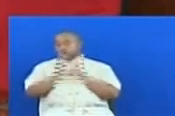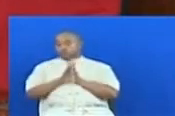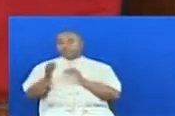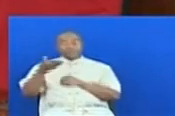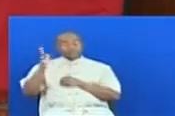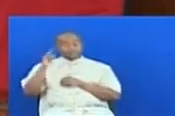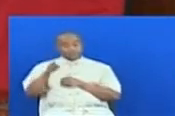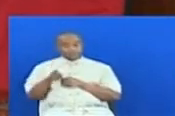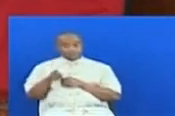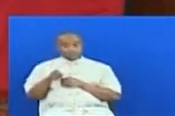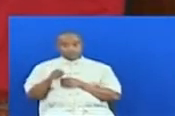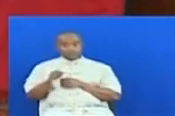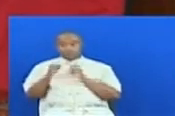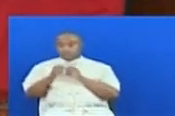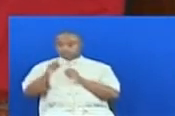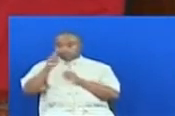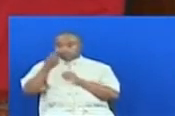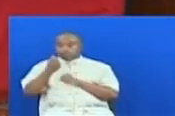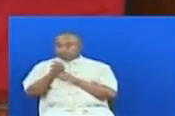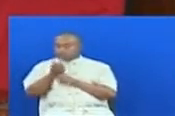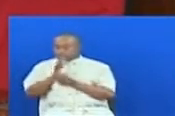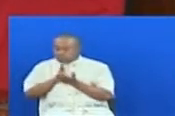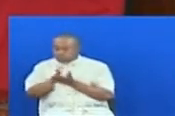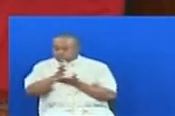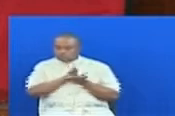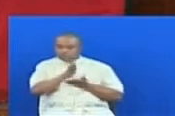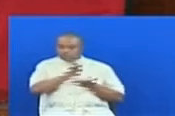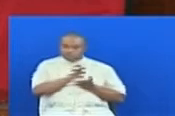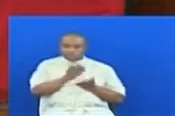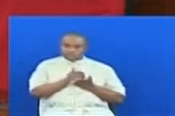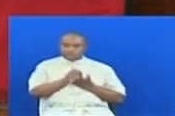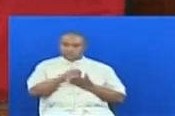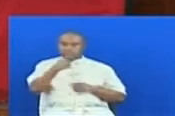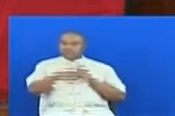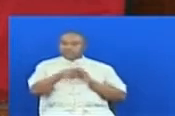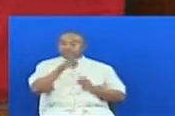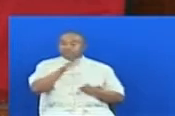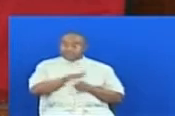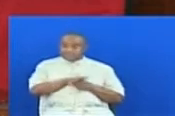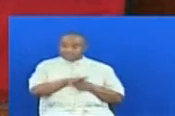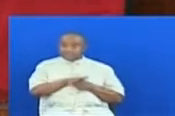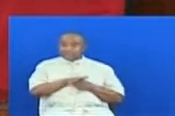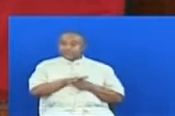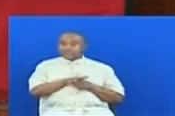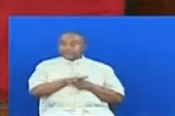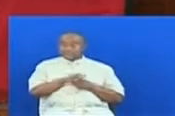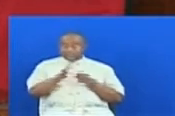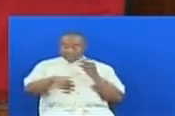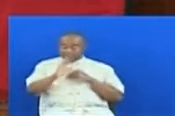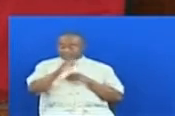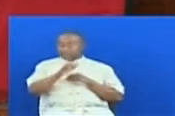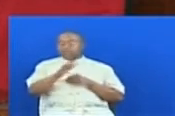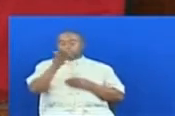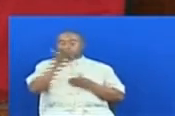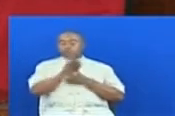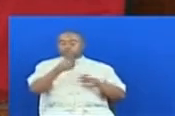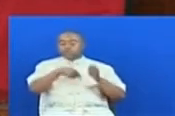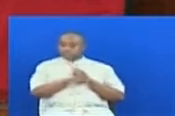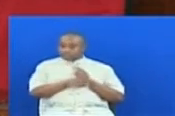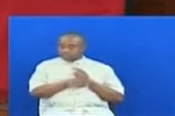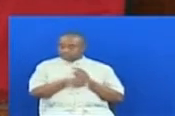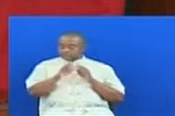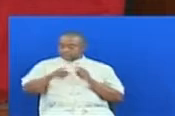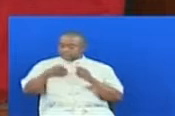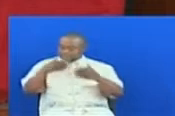serikali hivi waifanyie mapitio. Miradi mingi hasa hii ya force account inakwama sana kwenye afisa